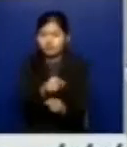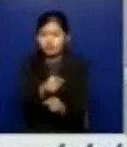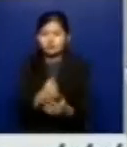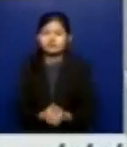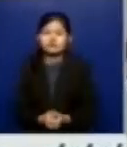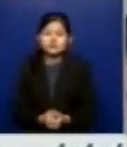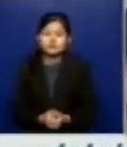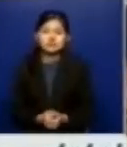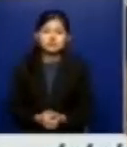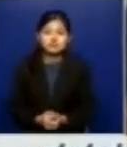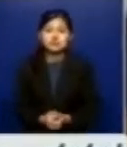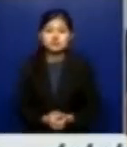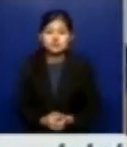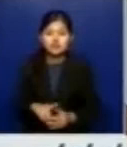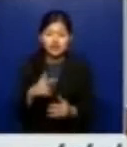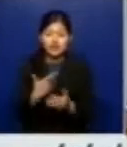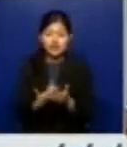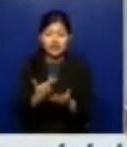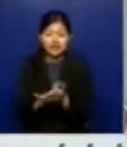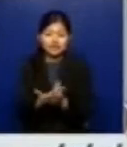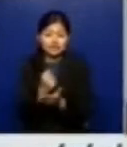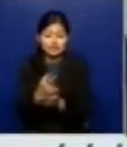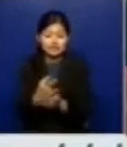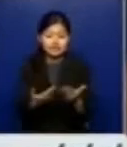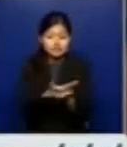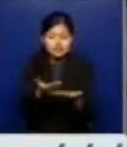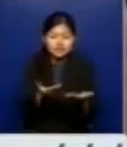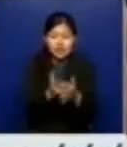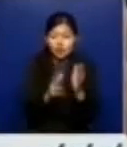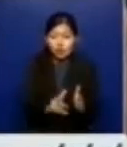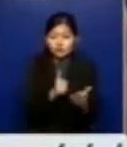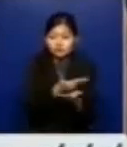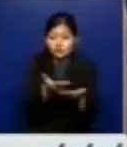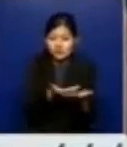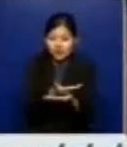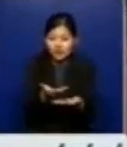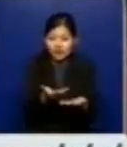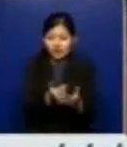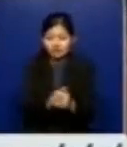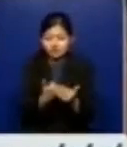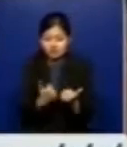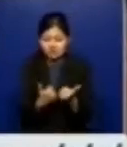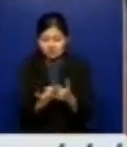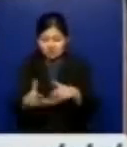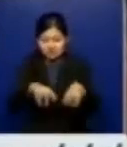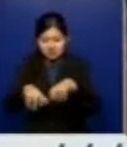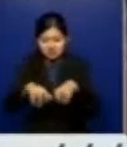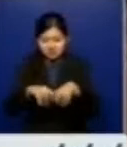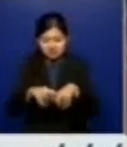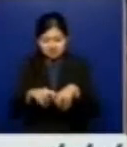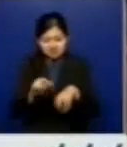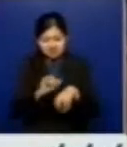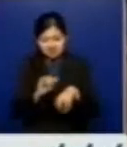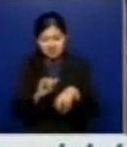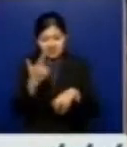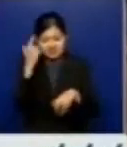ในส่วนของค่าจ้างที่ปรึกษานะครับรั่วไหลมากครับค่าจ้างที่ปรึกษาจริงๆแล้วเนี่ยส่วนราชการควรต้อง